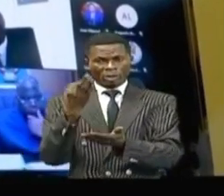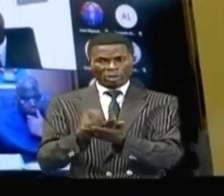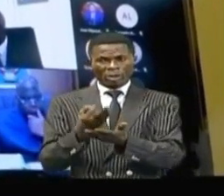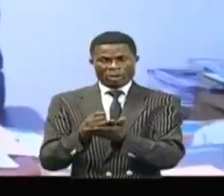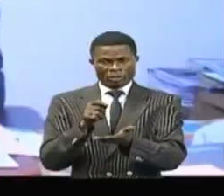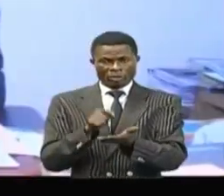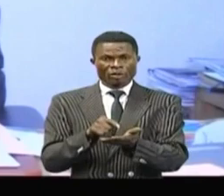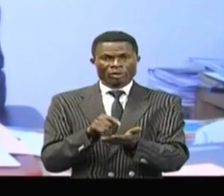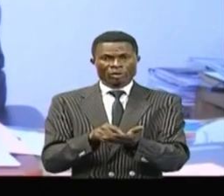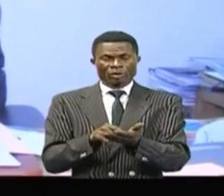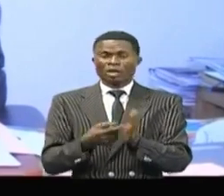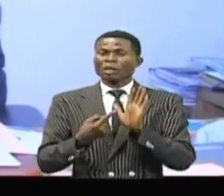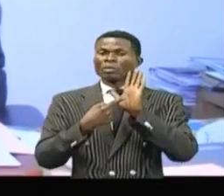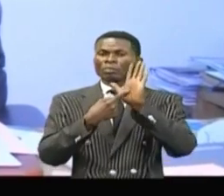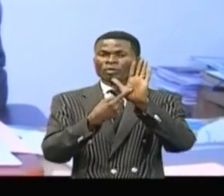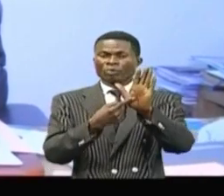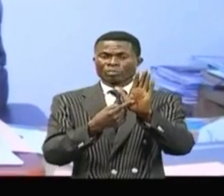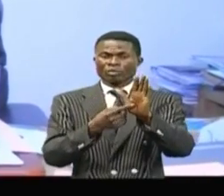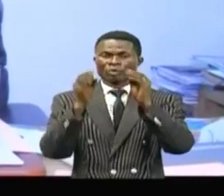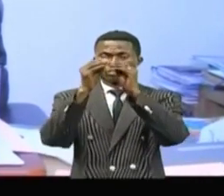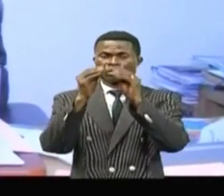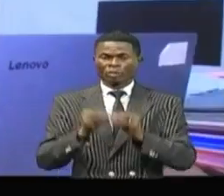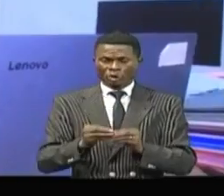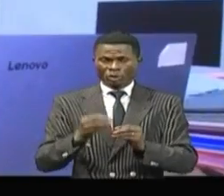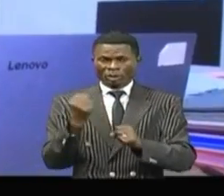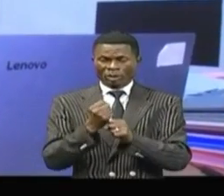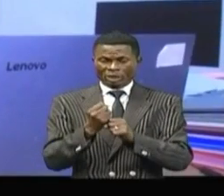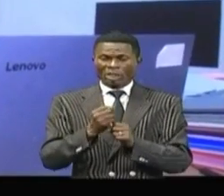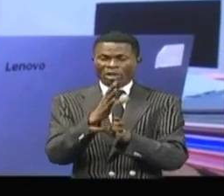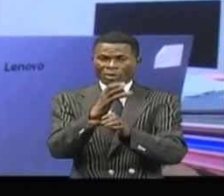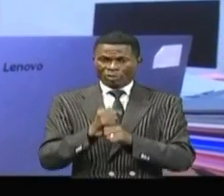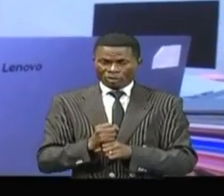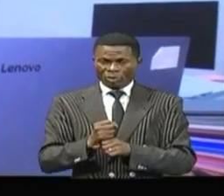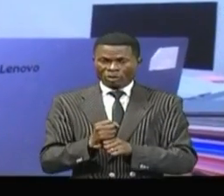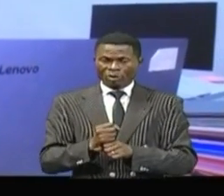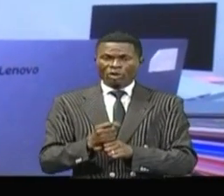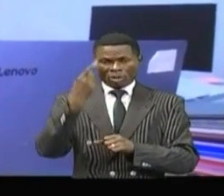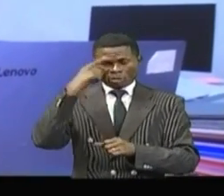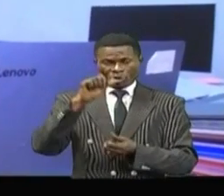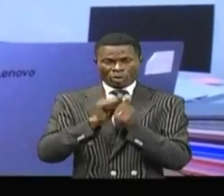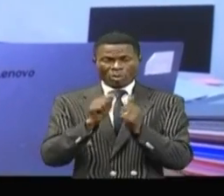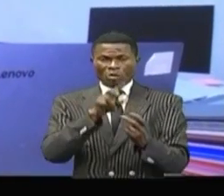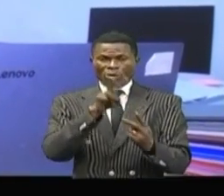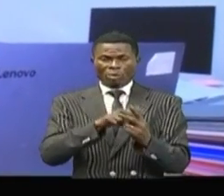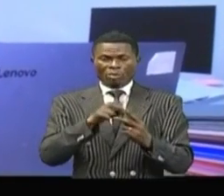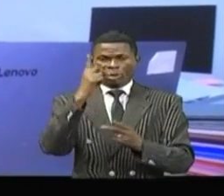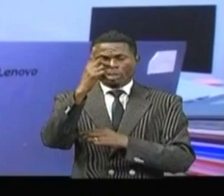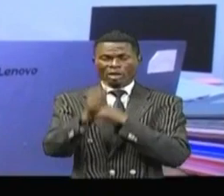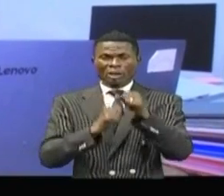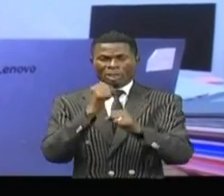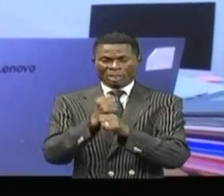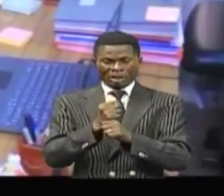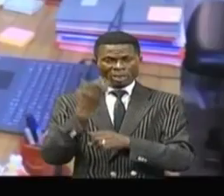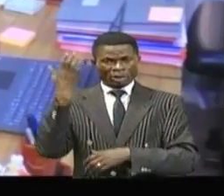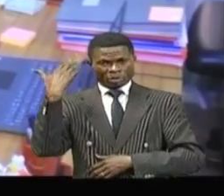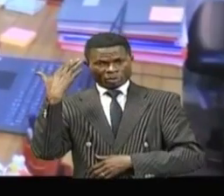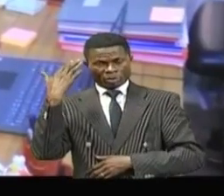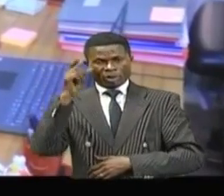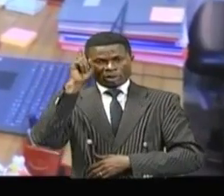financière indique un taux des réalisations par rapport à leurs prévisions annuelles respectives